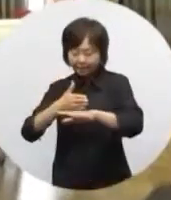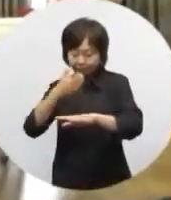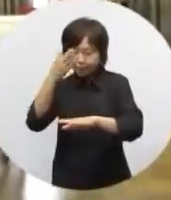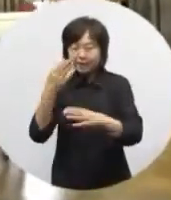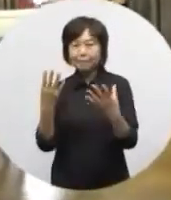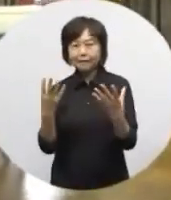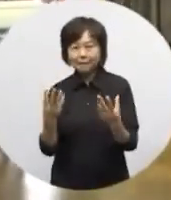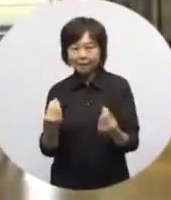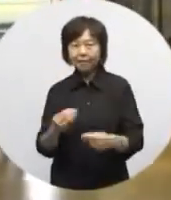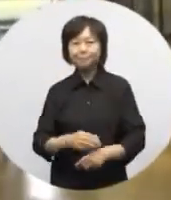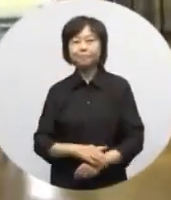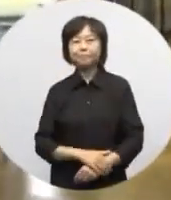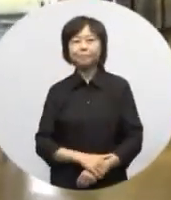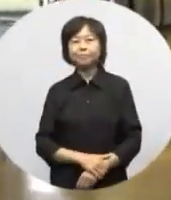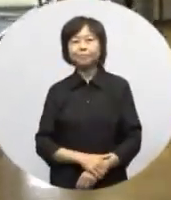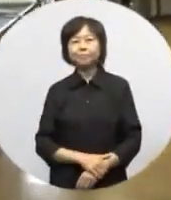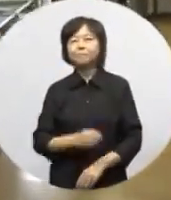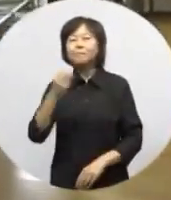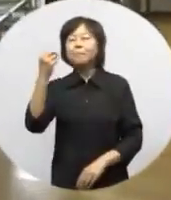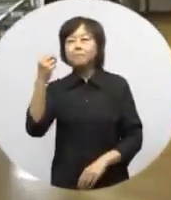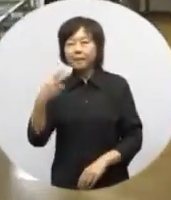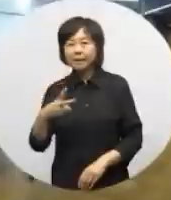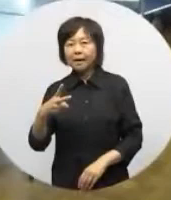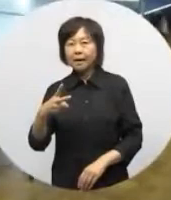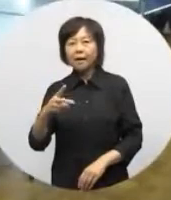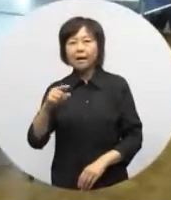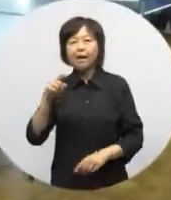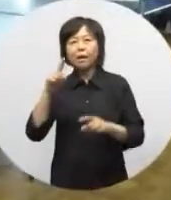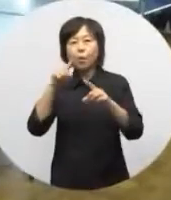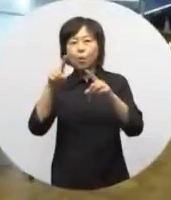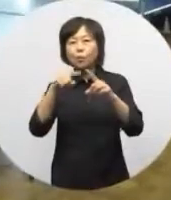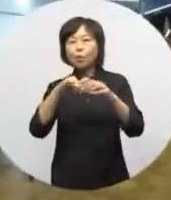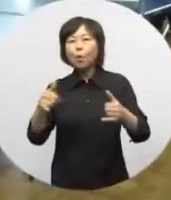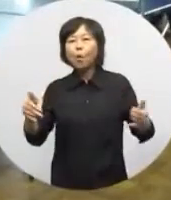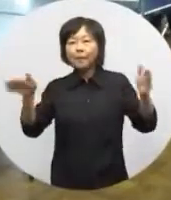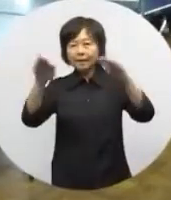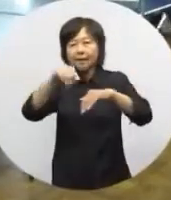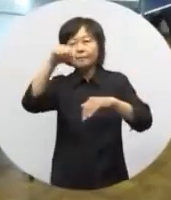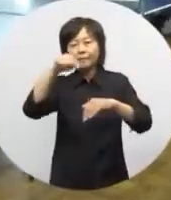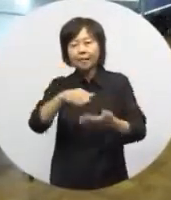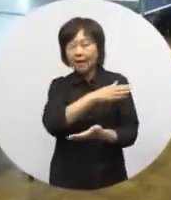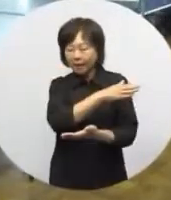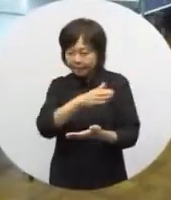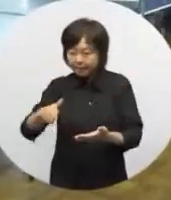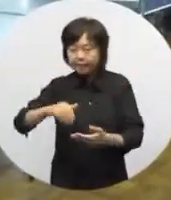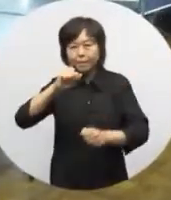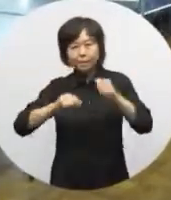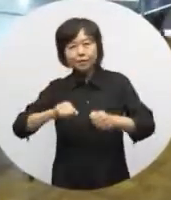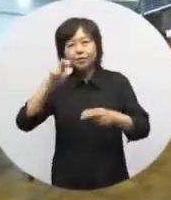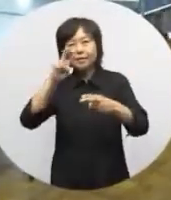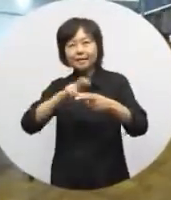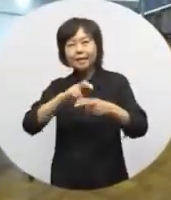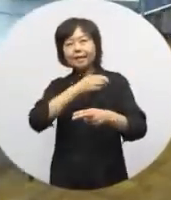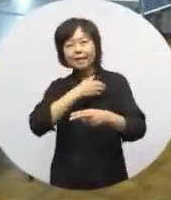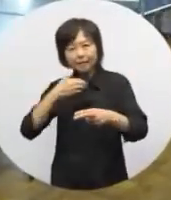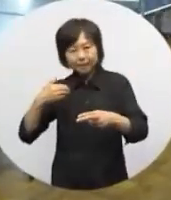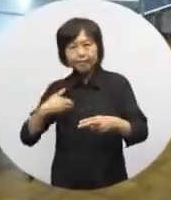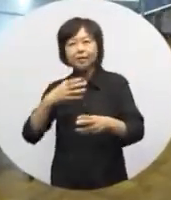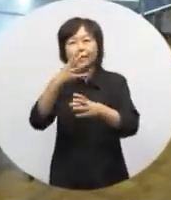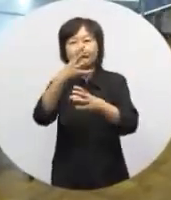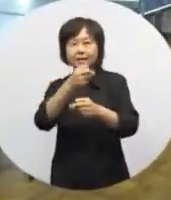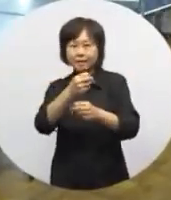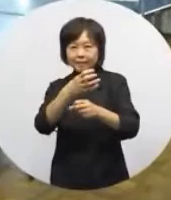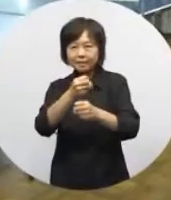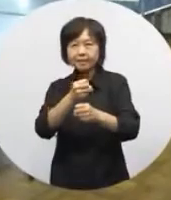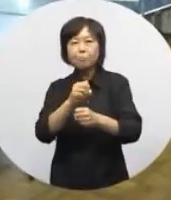ございました。 また松林公民館ではどなたでも参加できる卓球開放日を設け